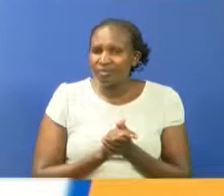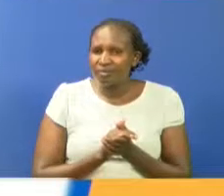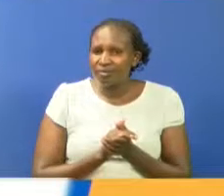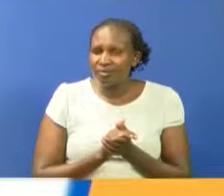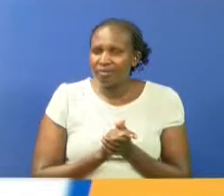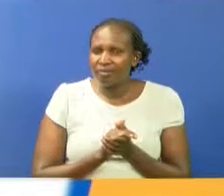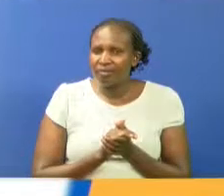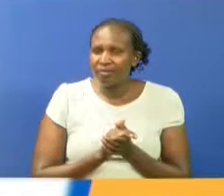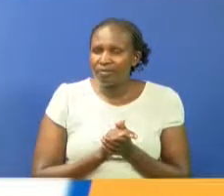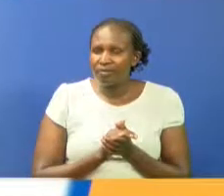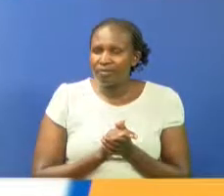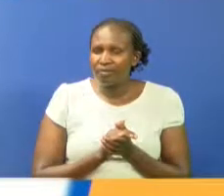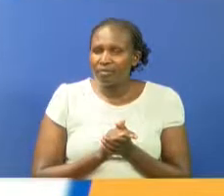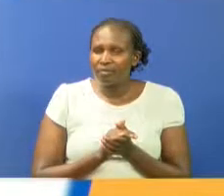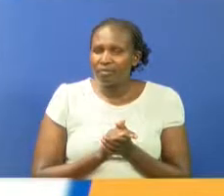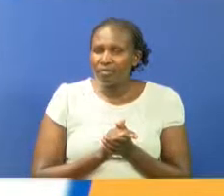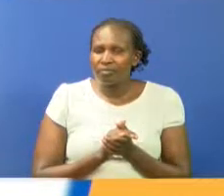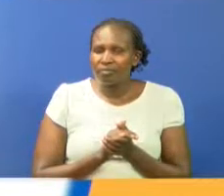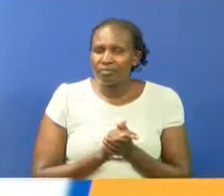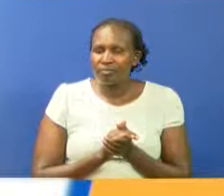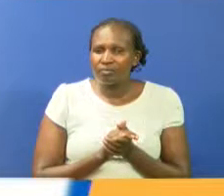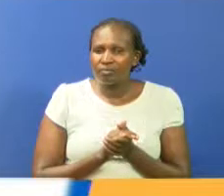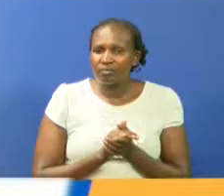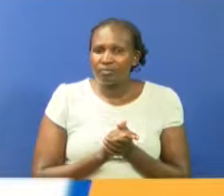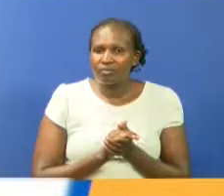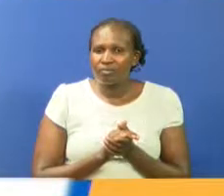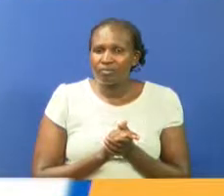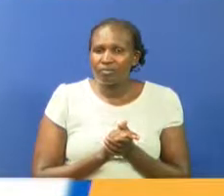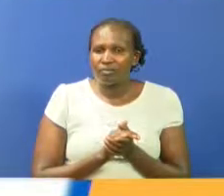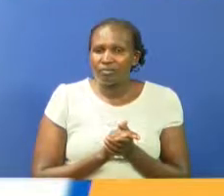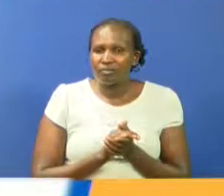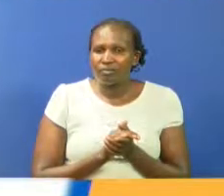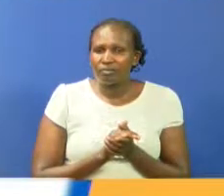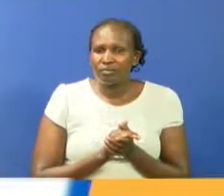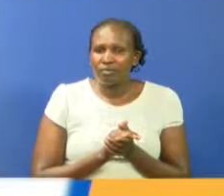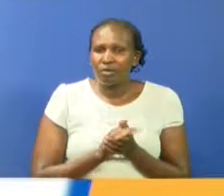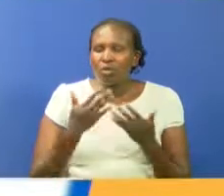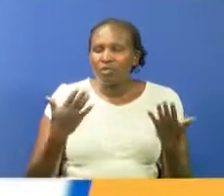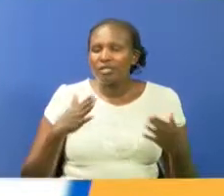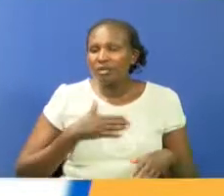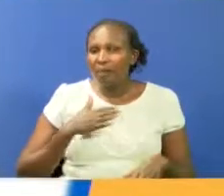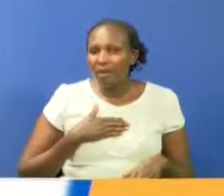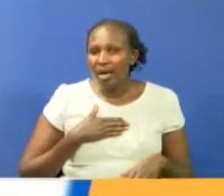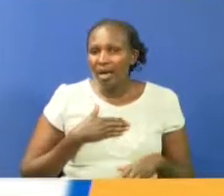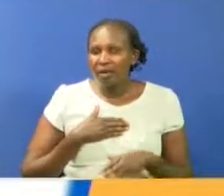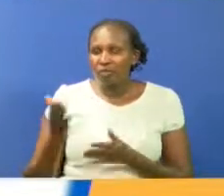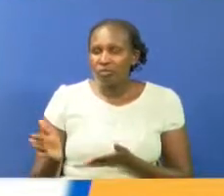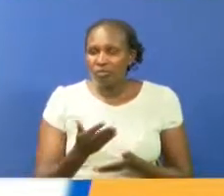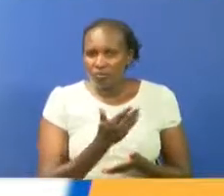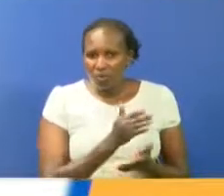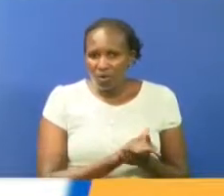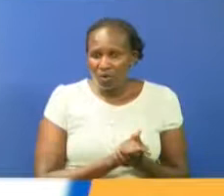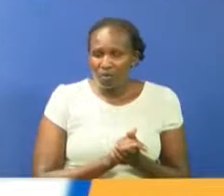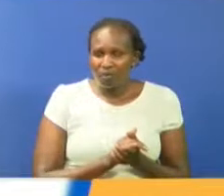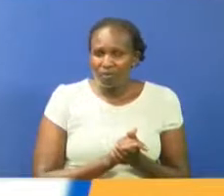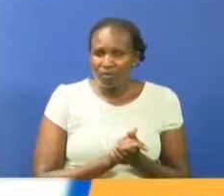wakaanza kubomoa nyumba za watu. So kwa harakati ya mimi kwenda kuokoa vitu vyangu ndani ya nyumba, hapo ndo nilikutana na